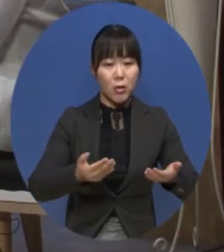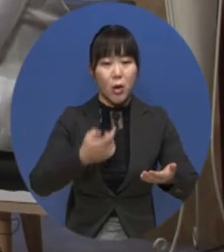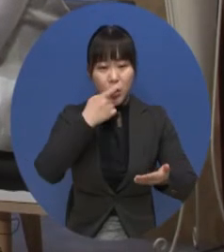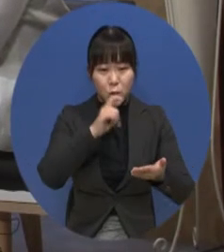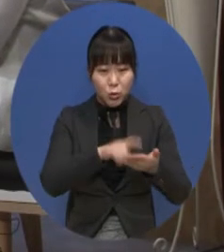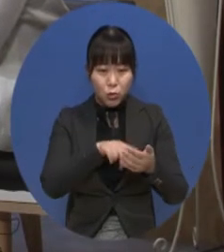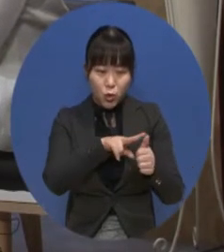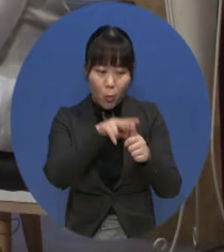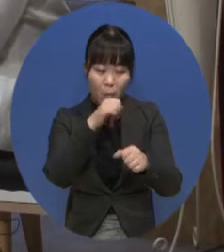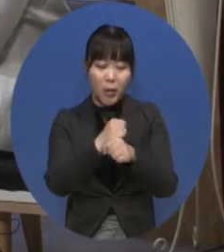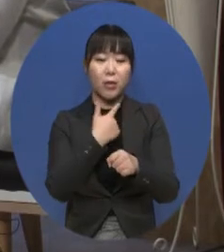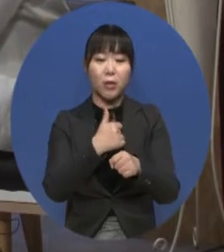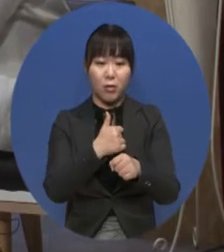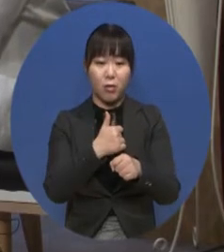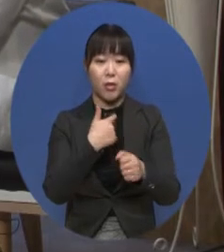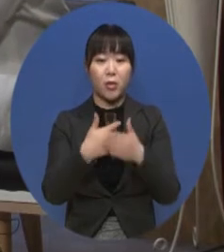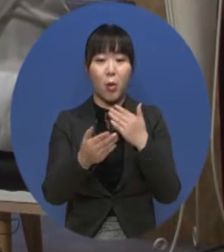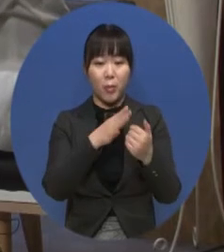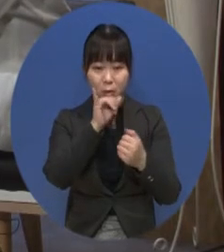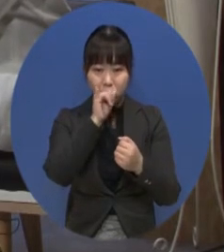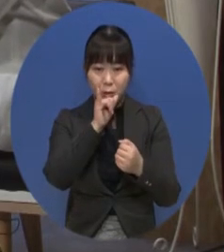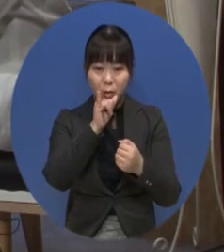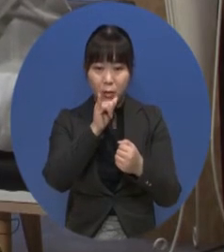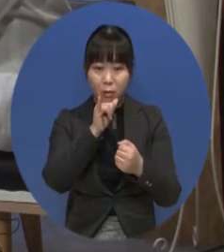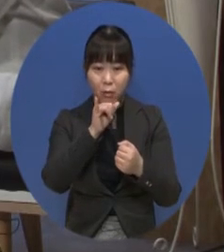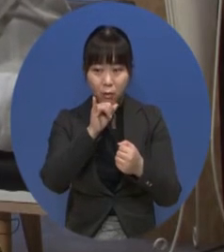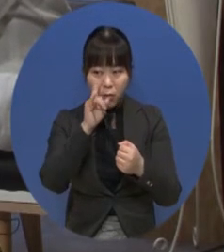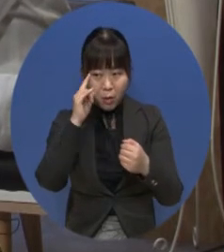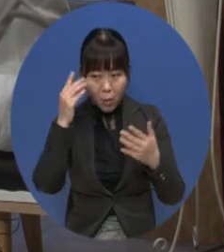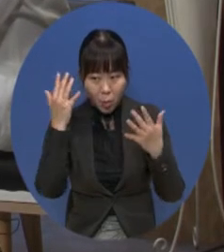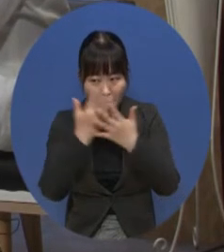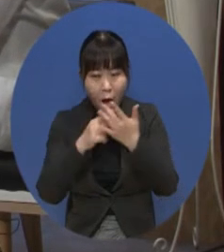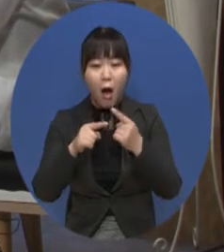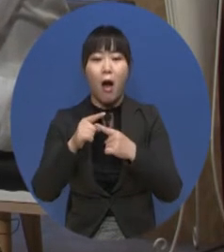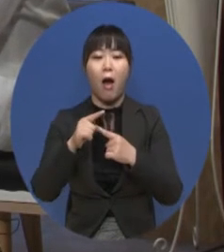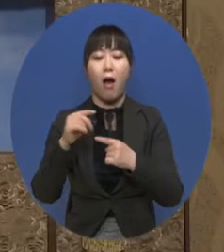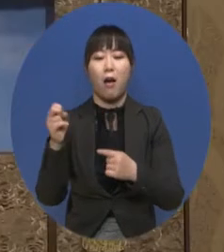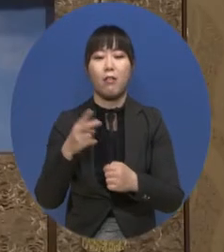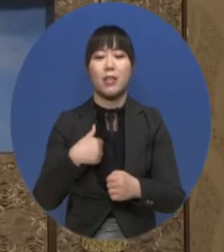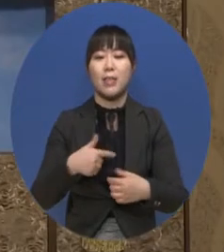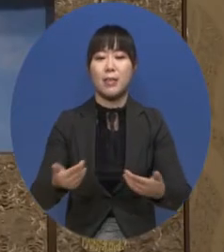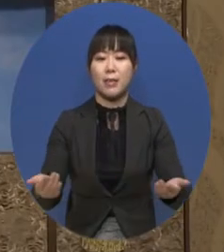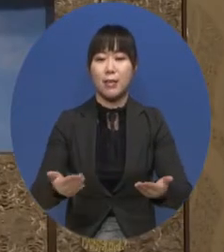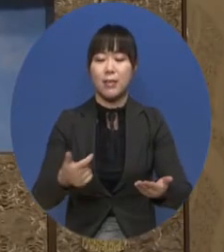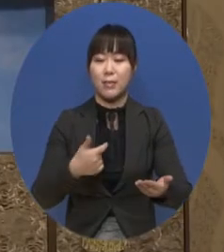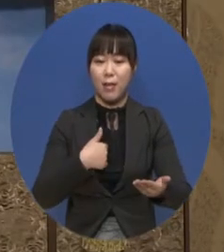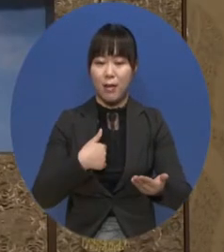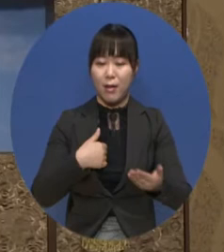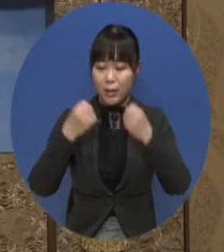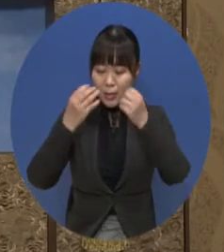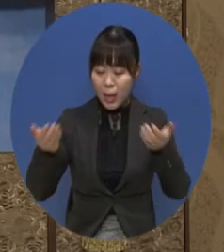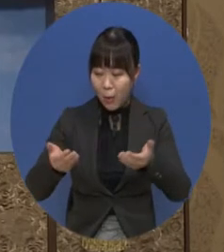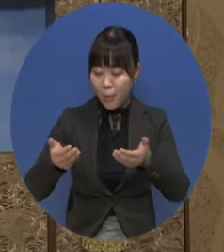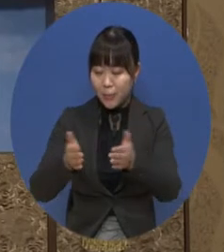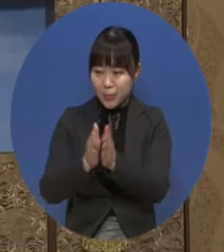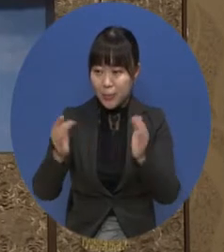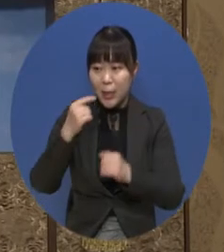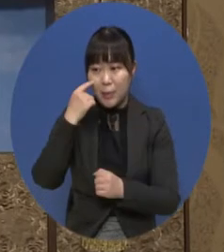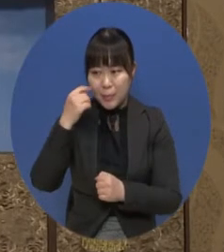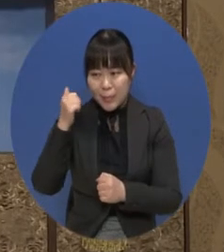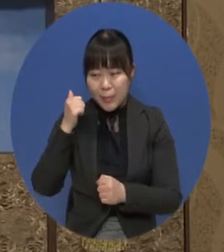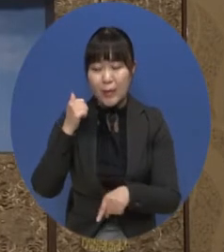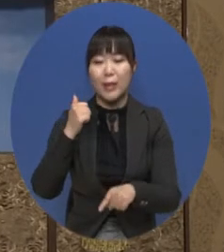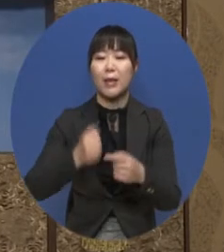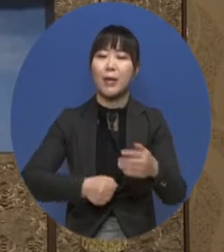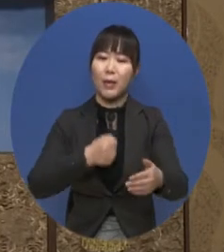정보를 만들었던 경험이 있었거든요. 네. 그게 약간 번개처럼 스쳐 지나가면서 이 일을 내가 창업을 해야겠다. 네. 결심을